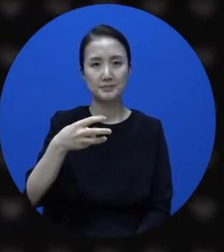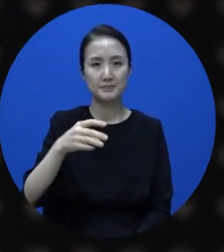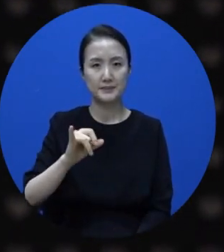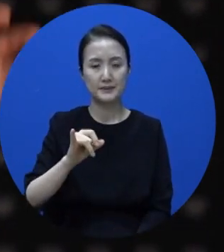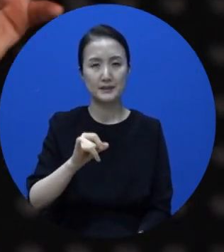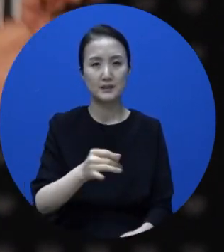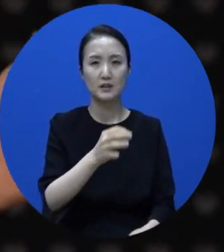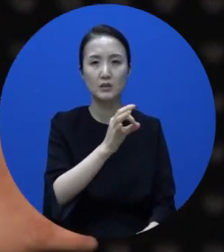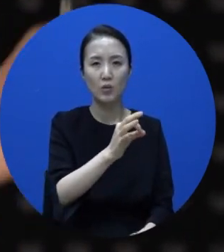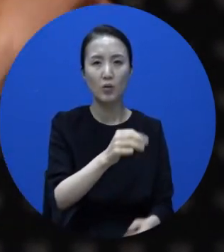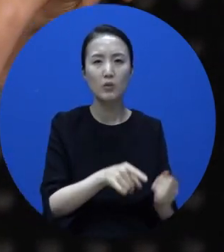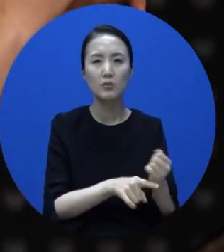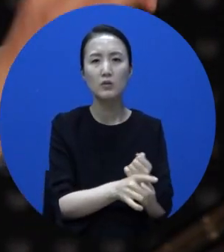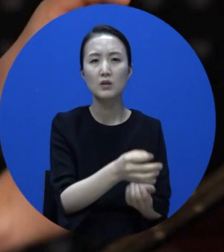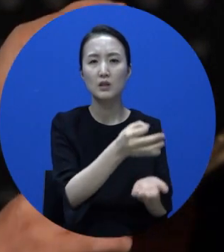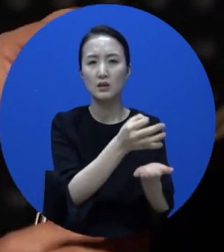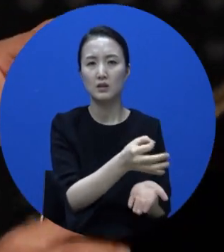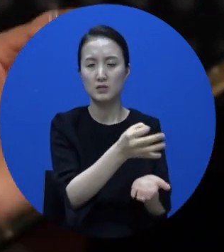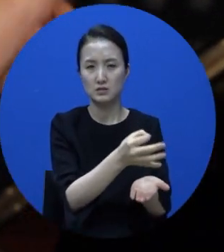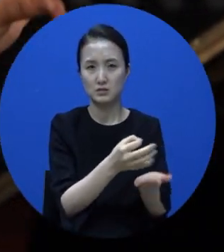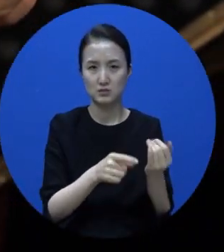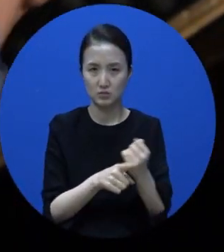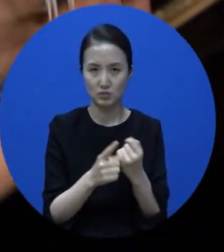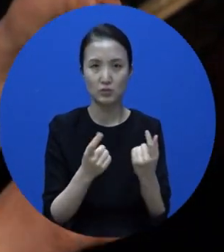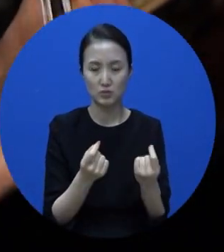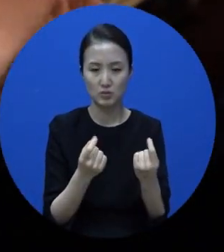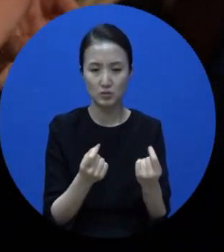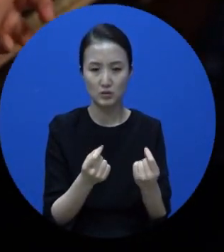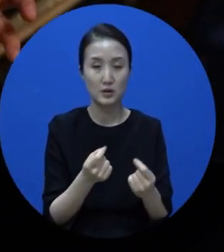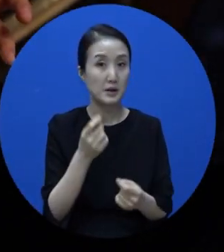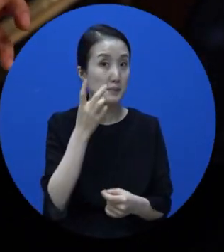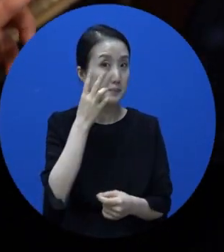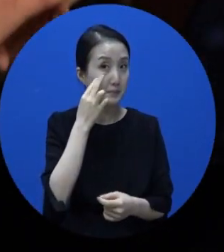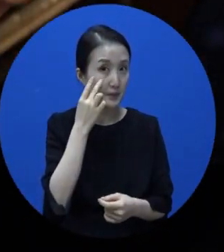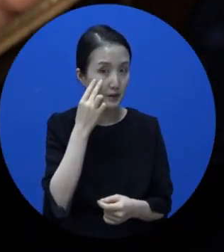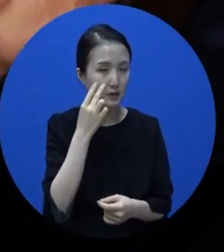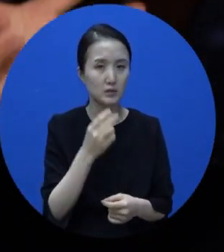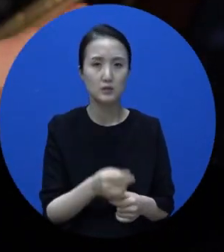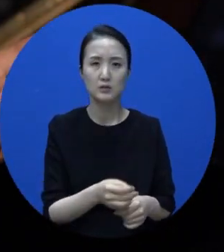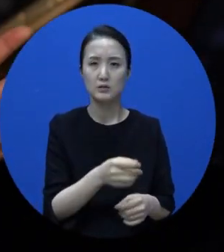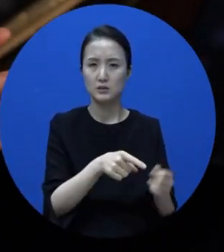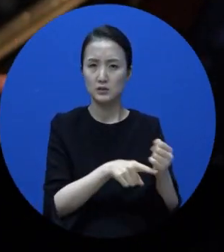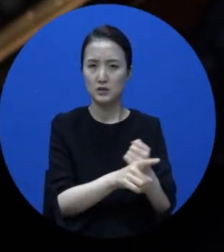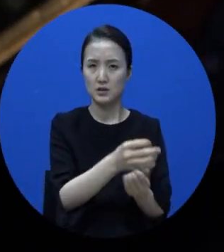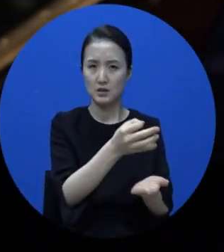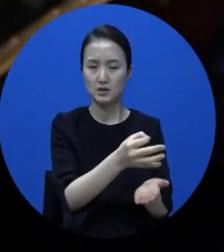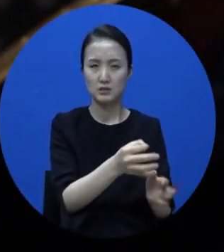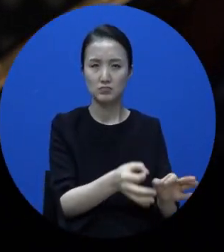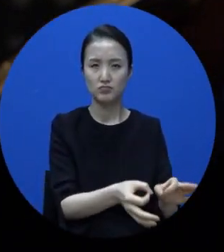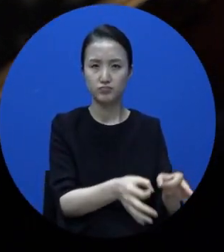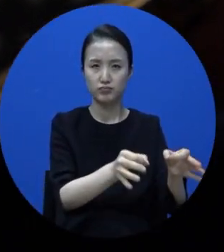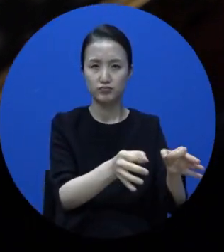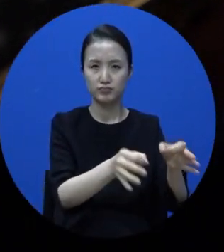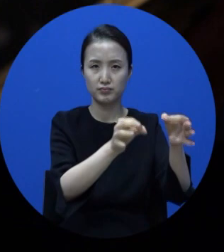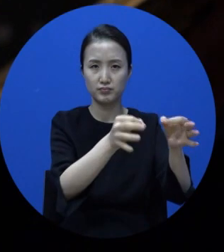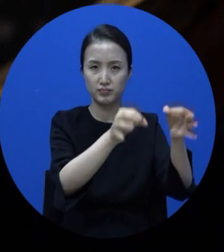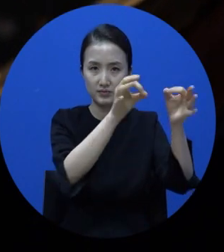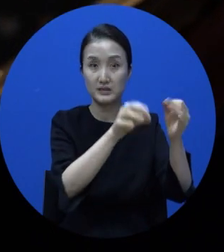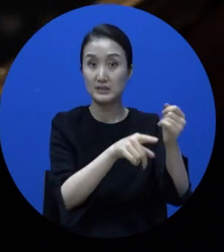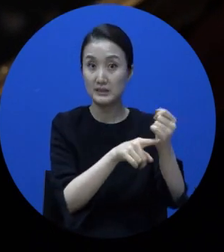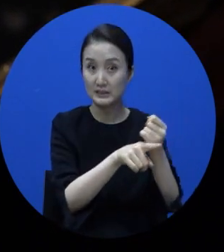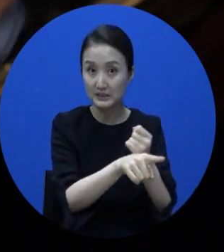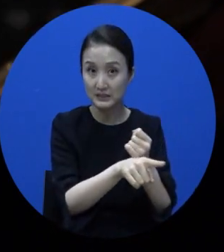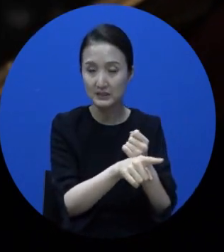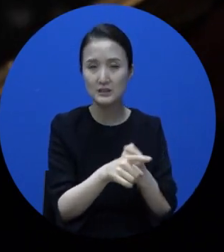그 미국이 금리를 이상의 나간다는 이야기는 미국 돌의 가치가 올라간다는 뜻이죠